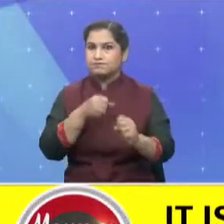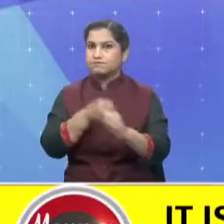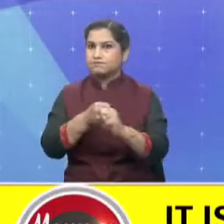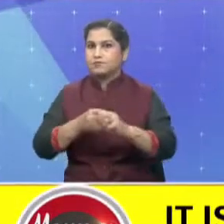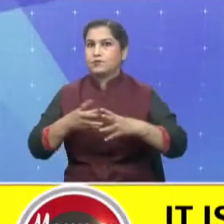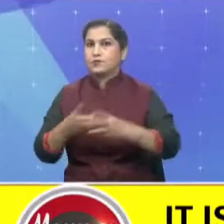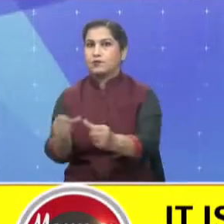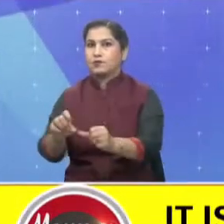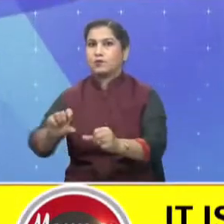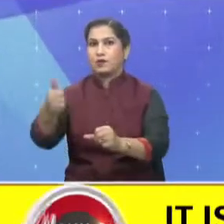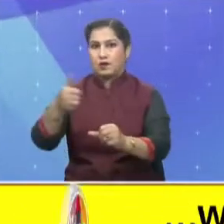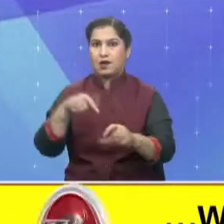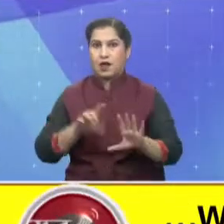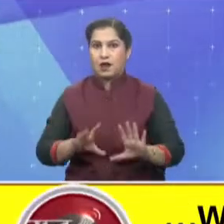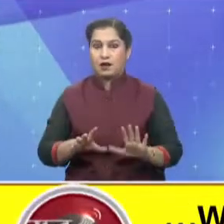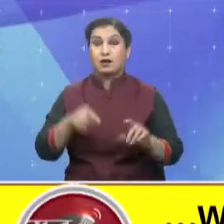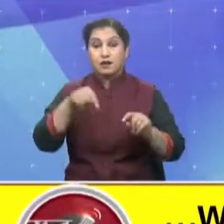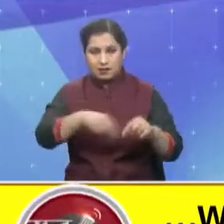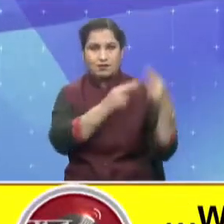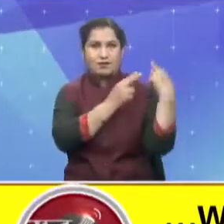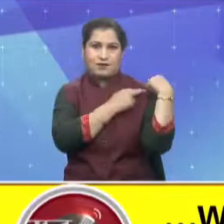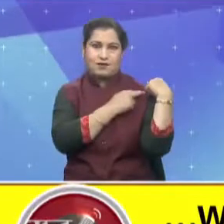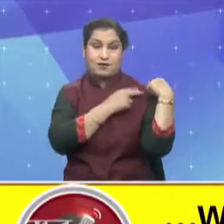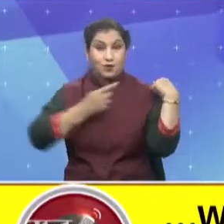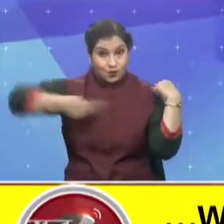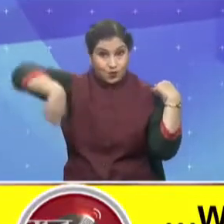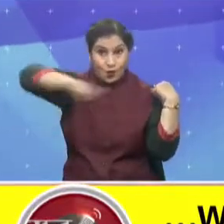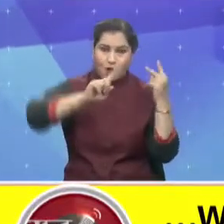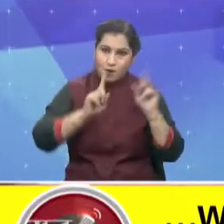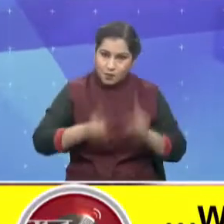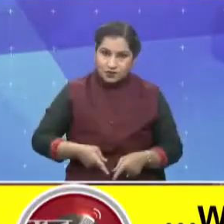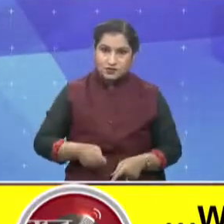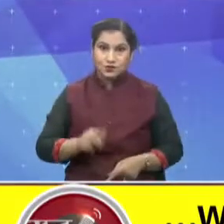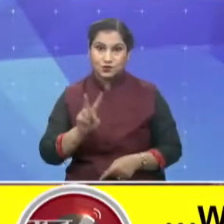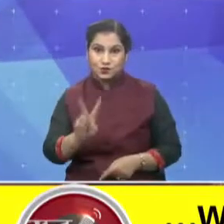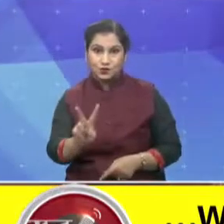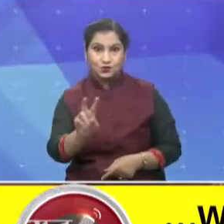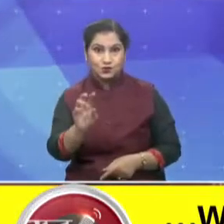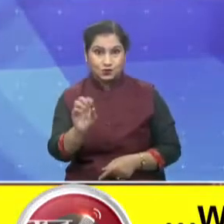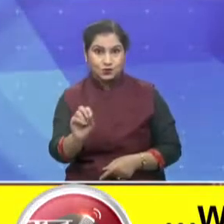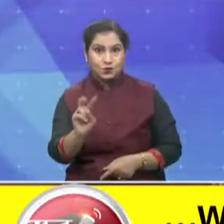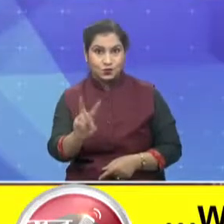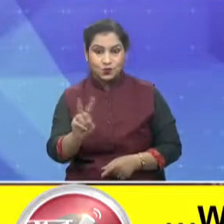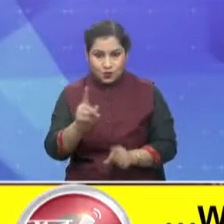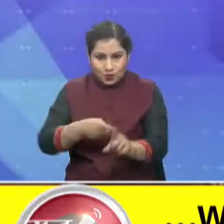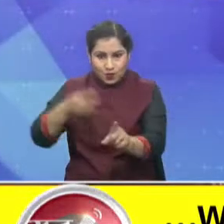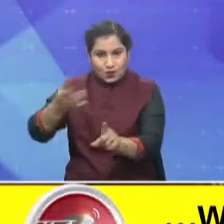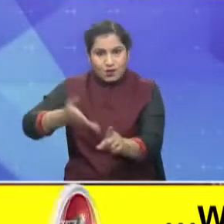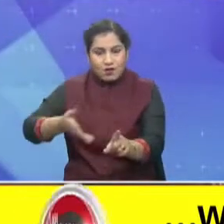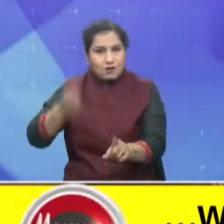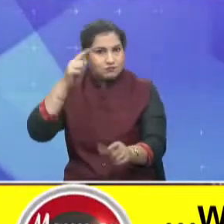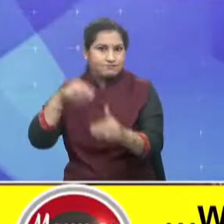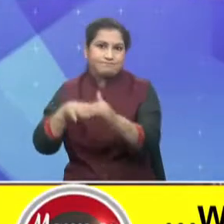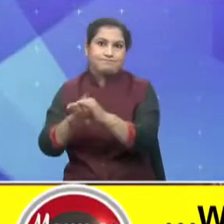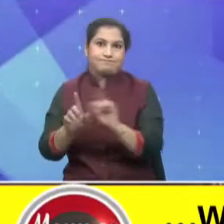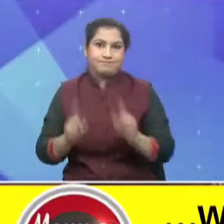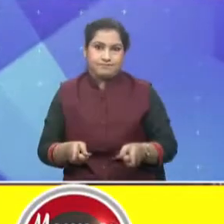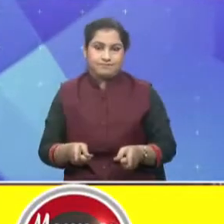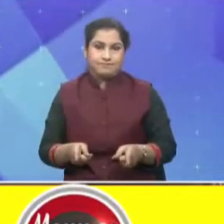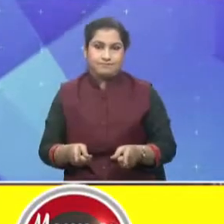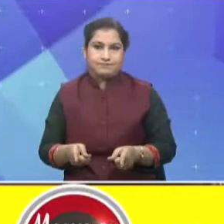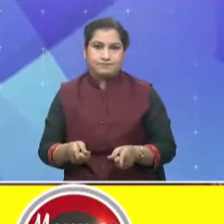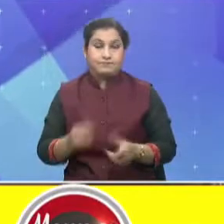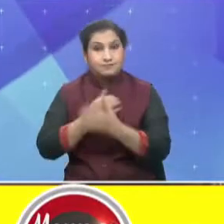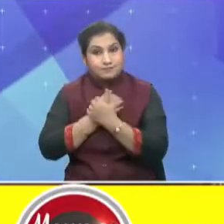करेगी। इसी दायित्व बोध के साथ हमें 2022 में प्रवेश करना है। मेरे